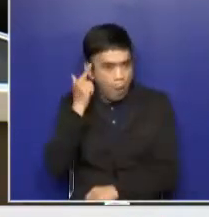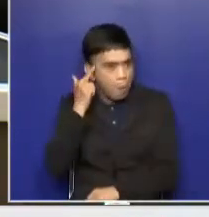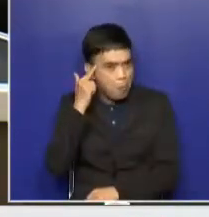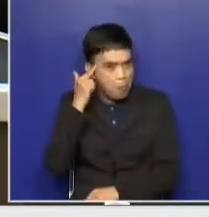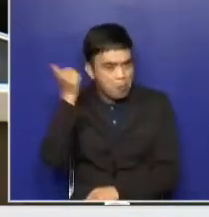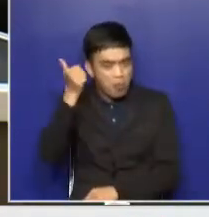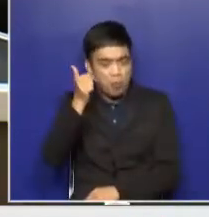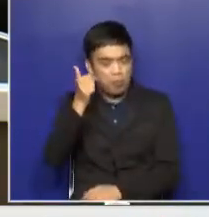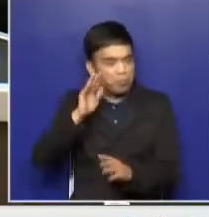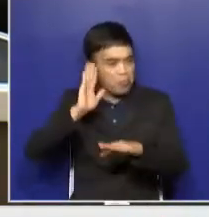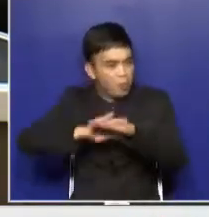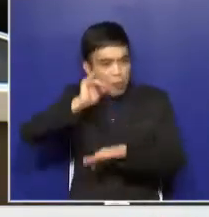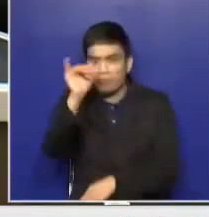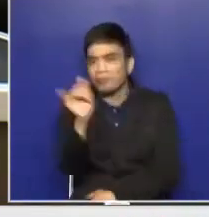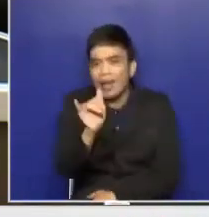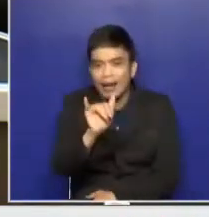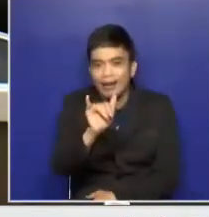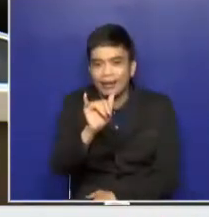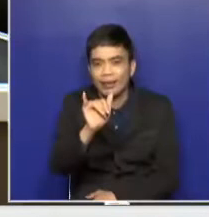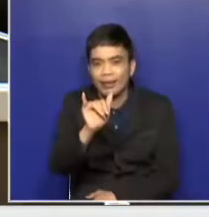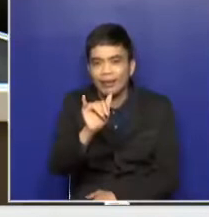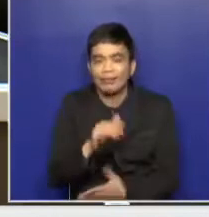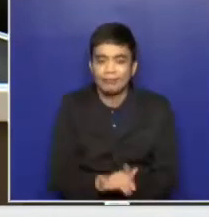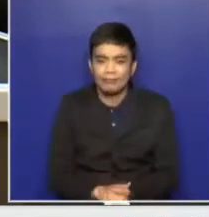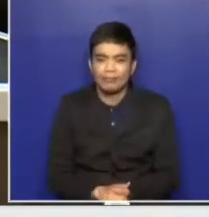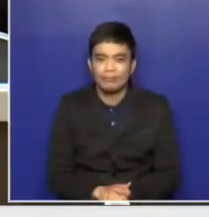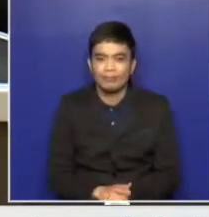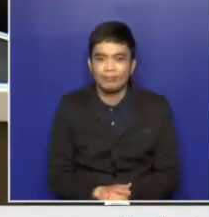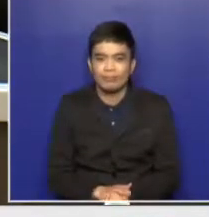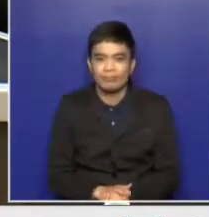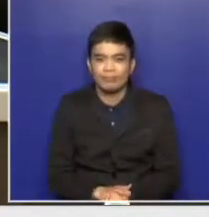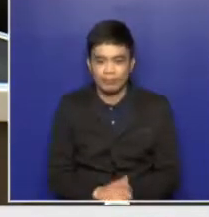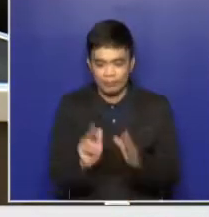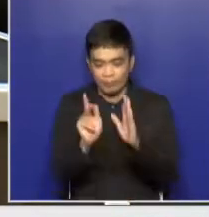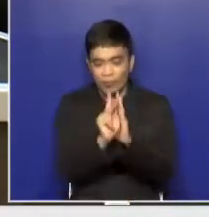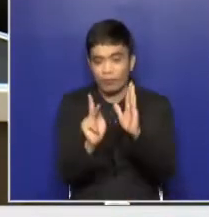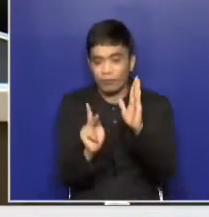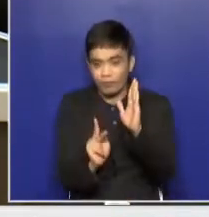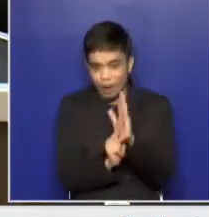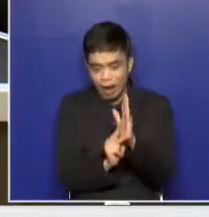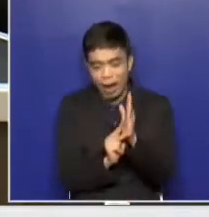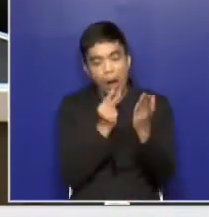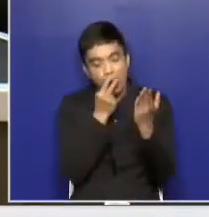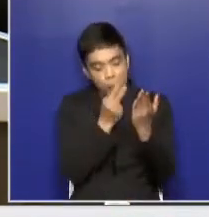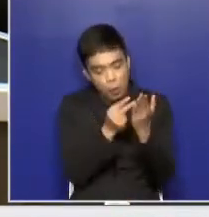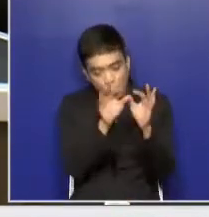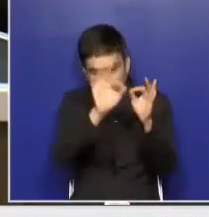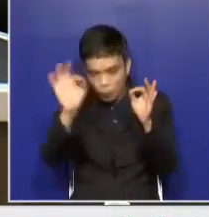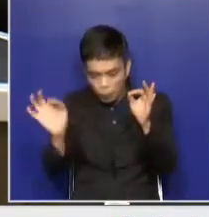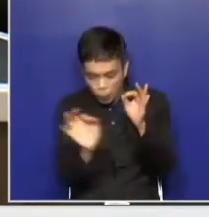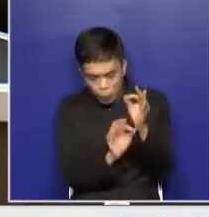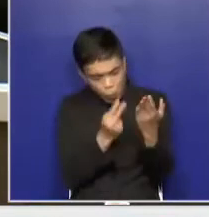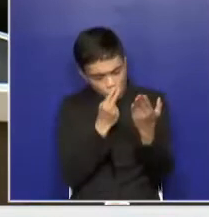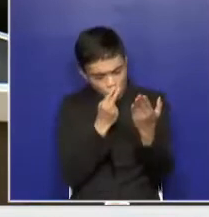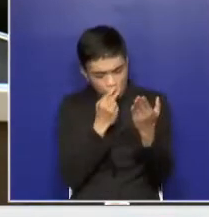ายผมขอสรุปสั้นๆในเวลาจำกัดนี่นะครับกฎที่ออกมานั้นนะครับล้วนแต่เป็นอะไรที่ค่อนข้างจะยุ่งยาก